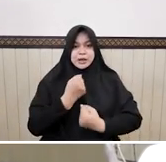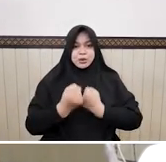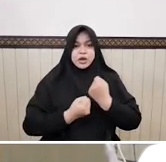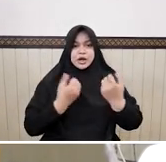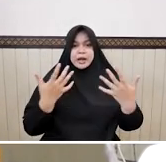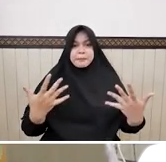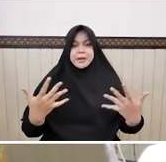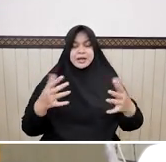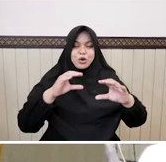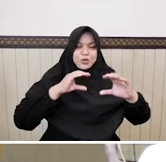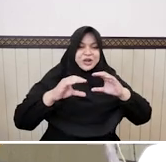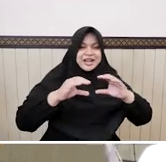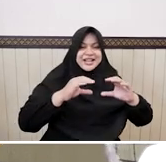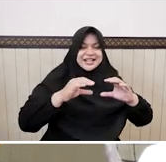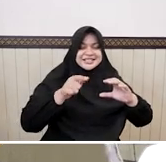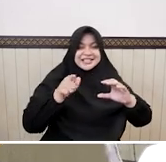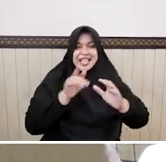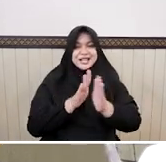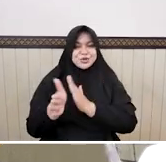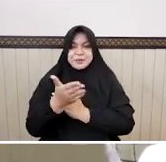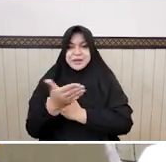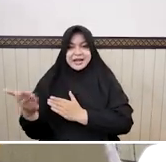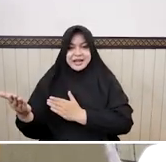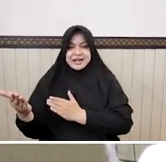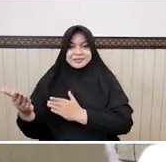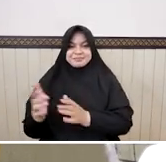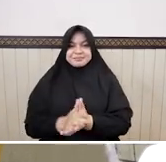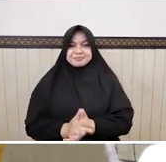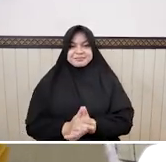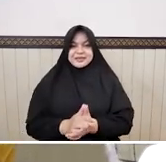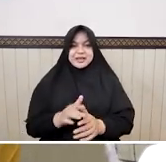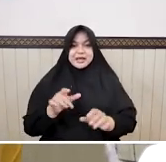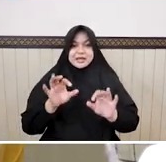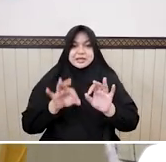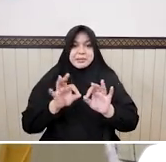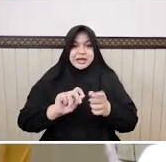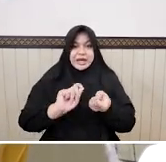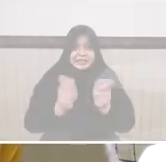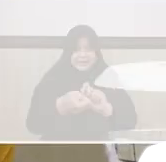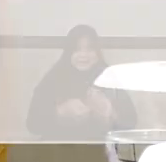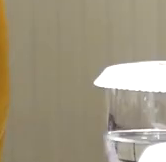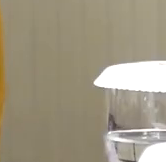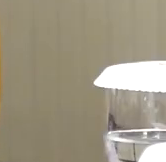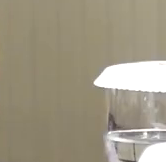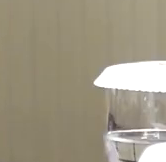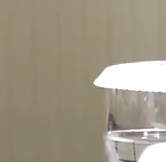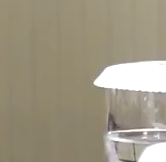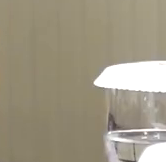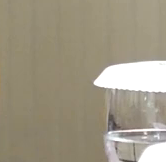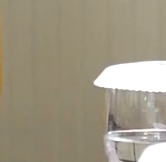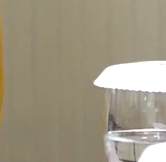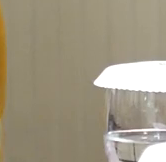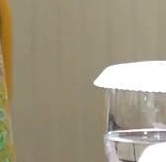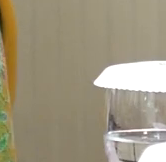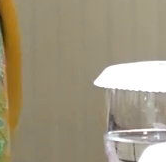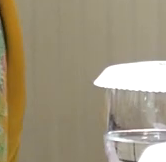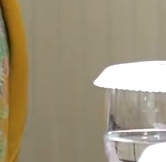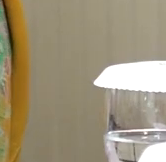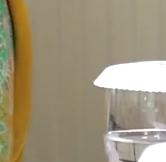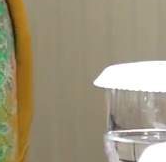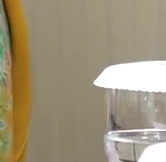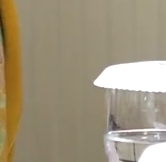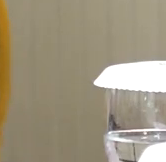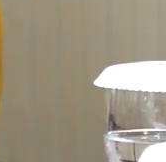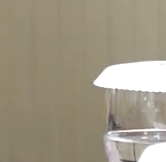di sana nanti adalah komunikasi dengan mereka yaitu pada saat melakukan berita acara pemeriksaan maupun wawancara ataupun